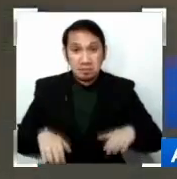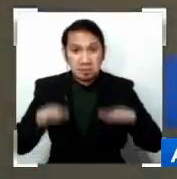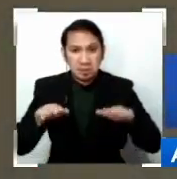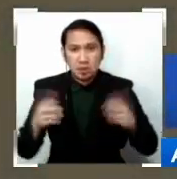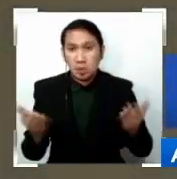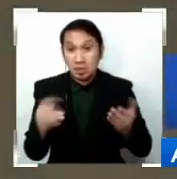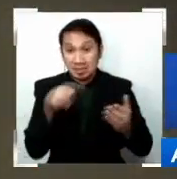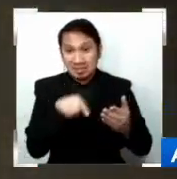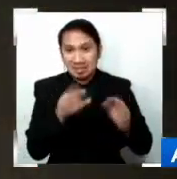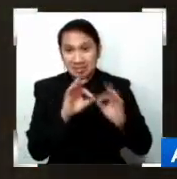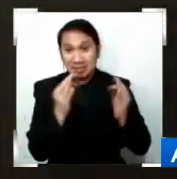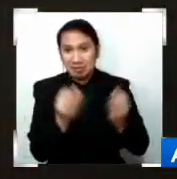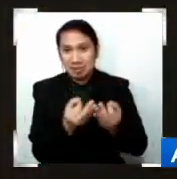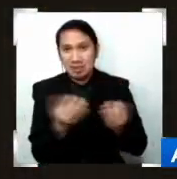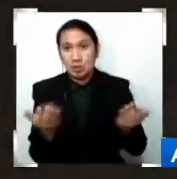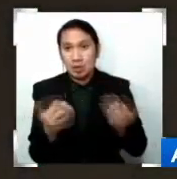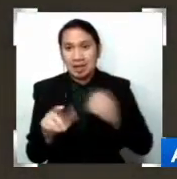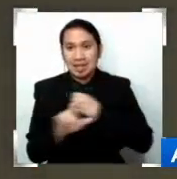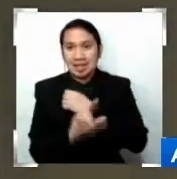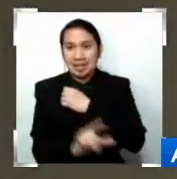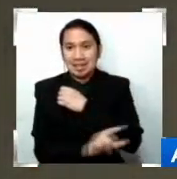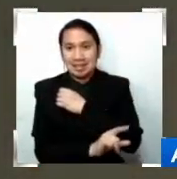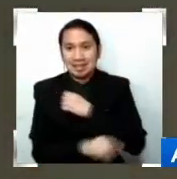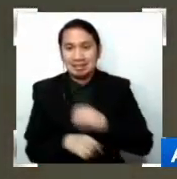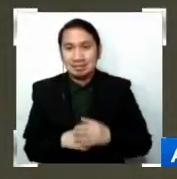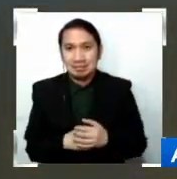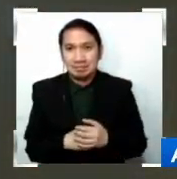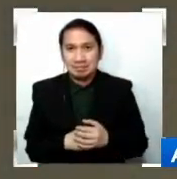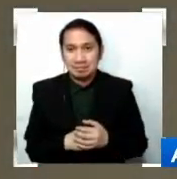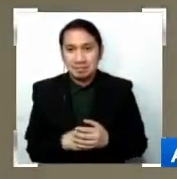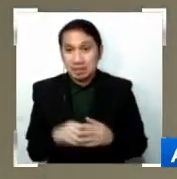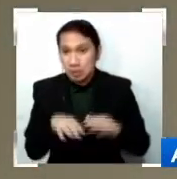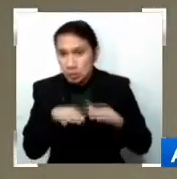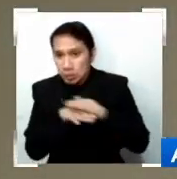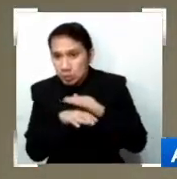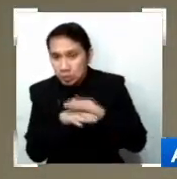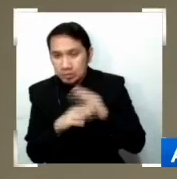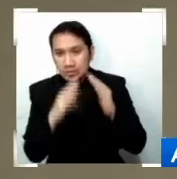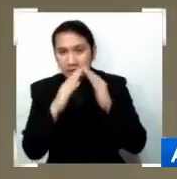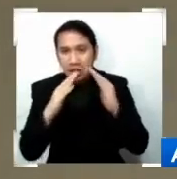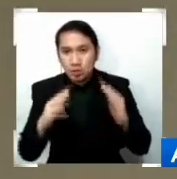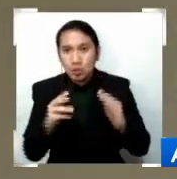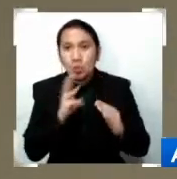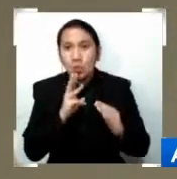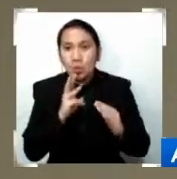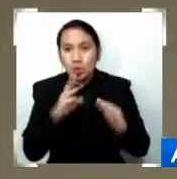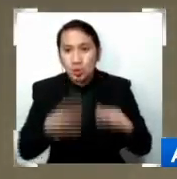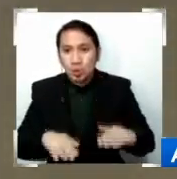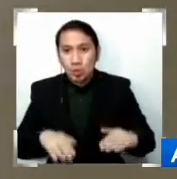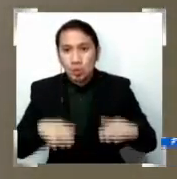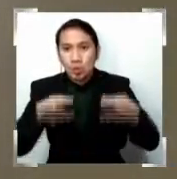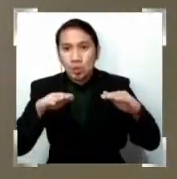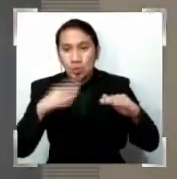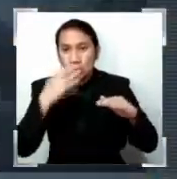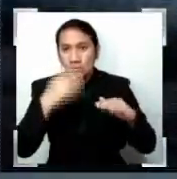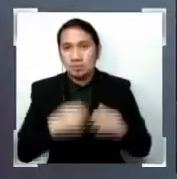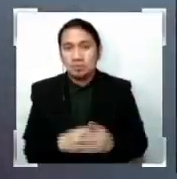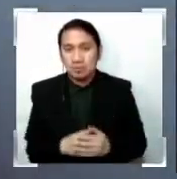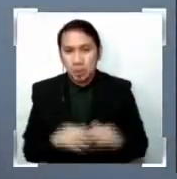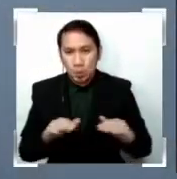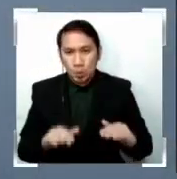Leyte. Malay ka ba niyo? Pinasok ng tubig ang bahay dahil sa umapaw na kanal.